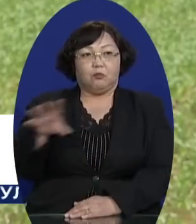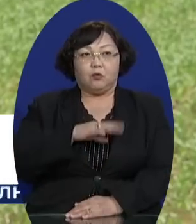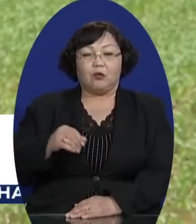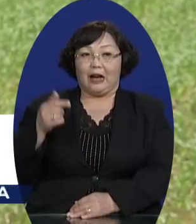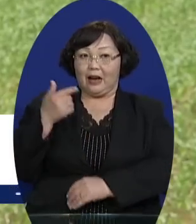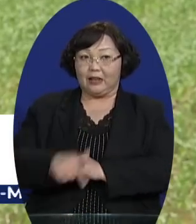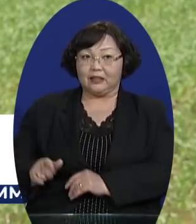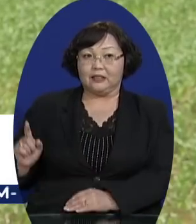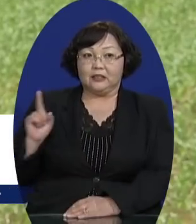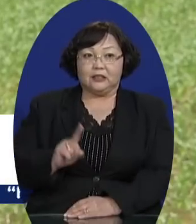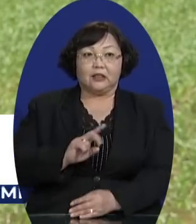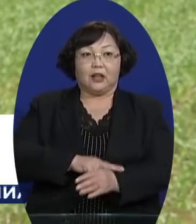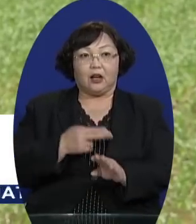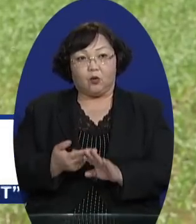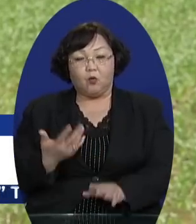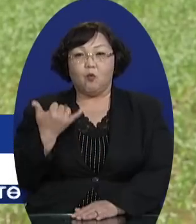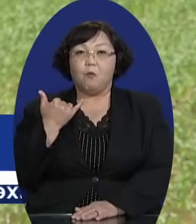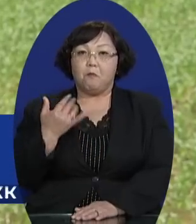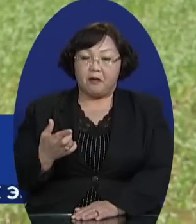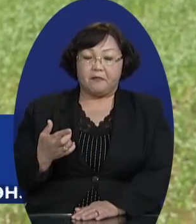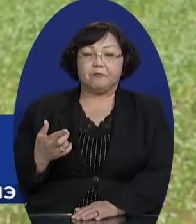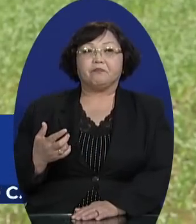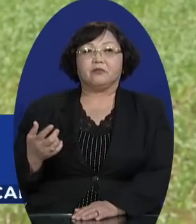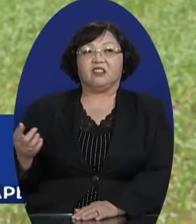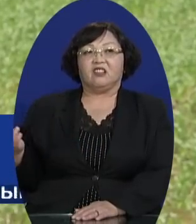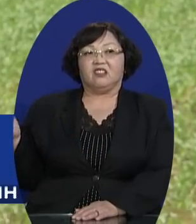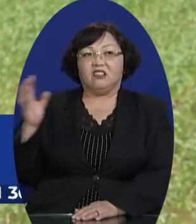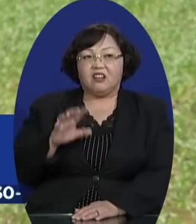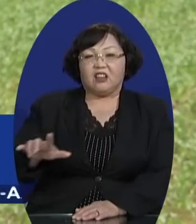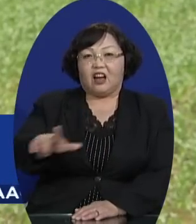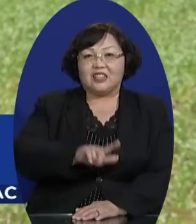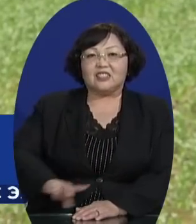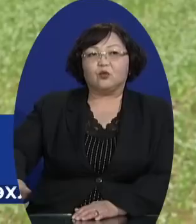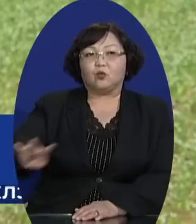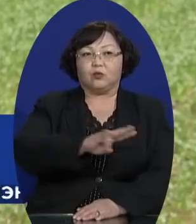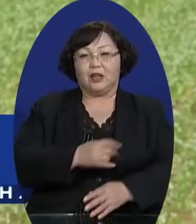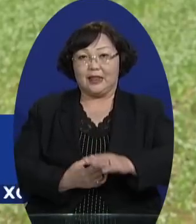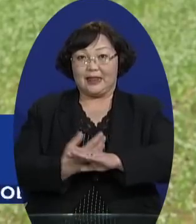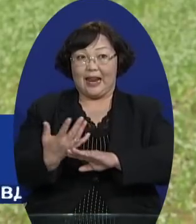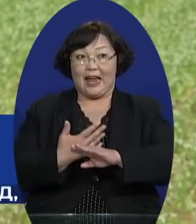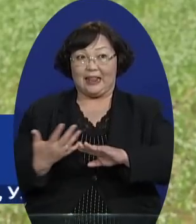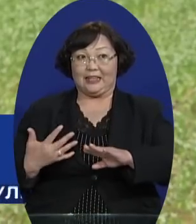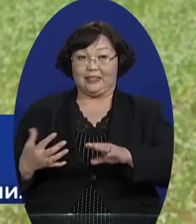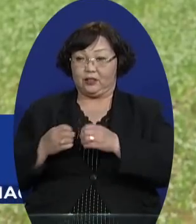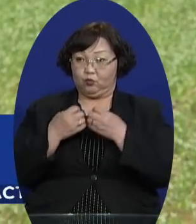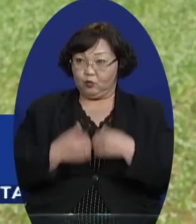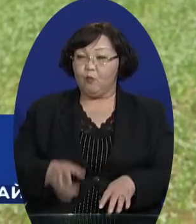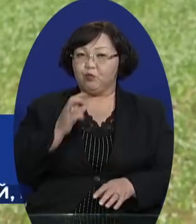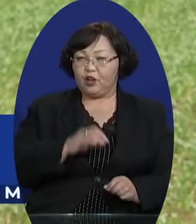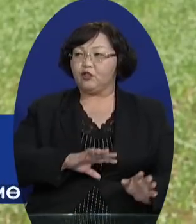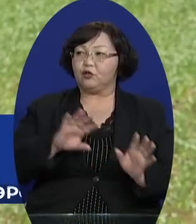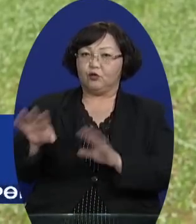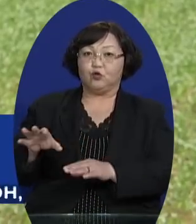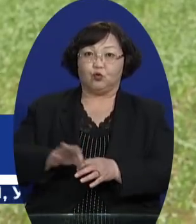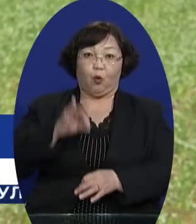гаднаас ирээл дахнаас юм Улаанбаатараас ирээл тариага тариал буцаа явцдаг. Тэгэхээр нөгөө нэг сонгуулийн санал өгдөггүй бид нар. Энэ